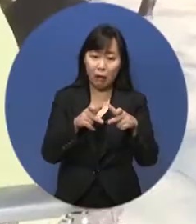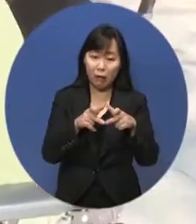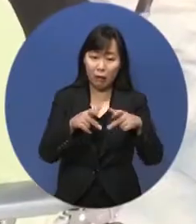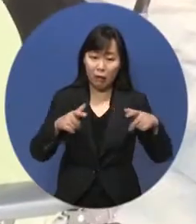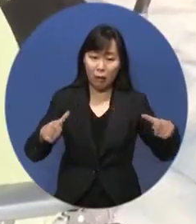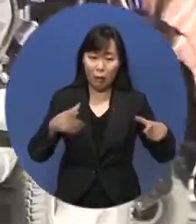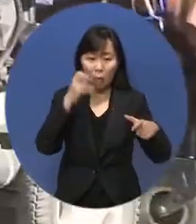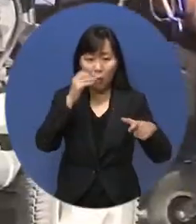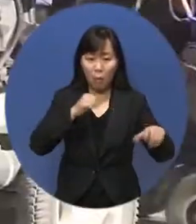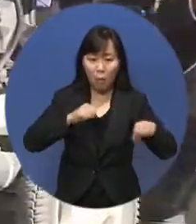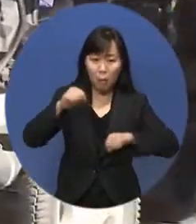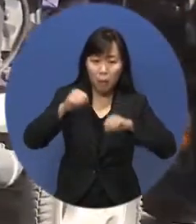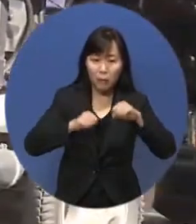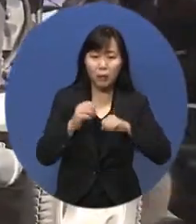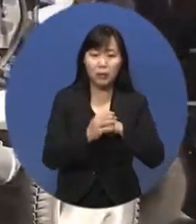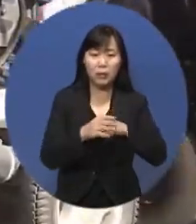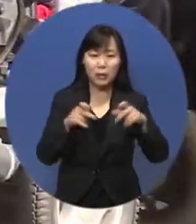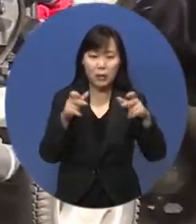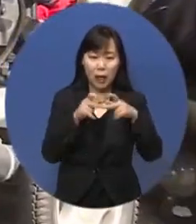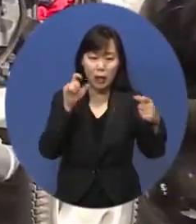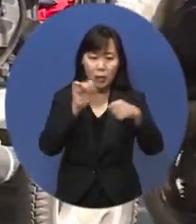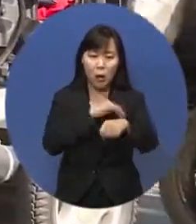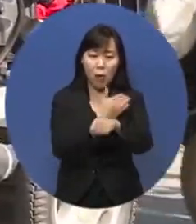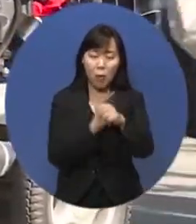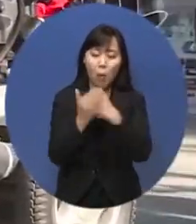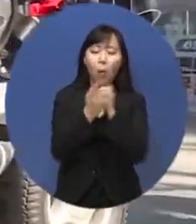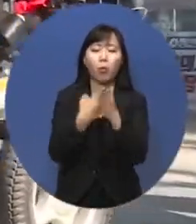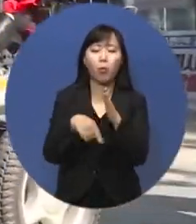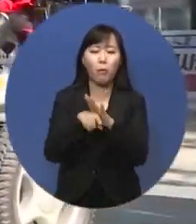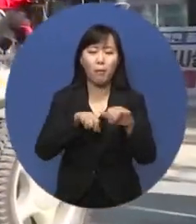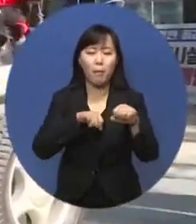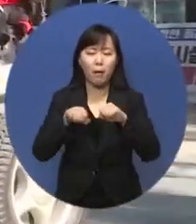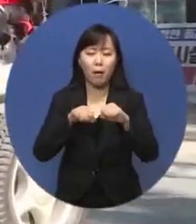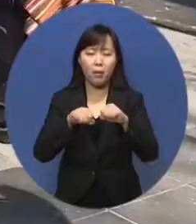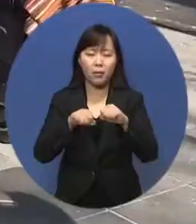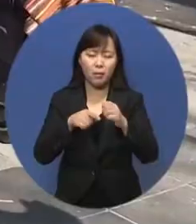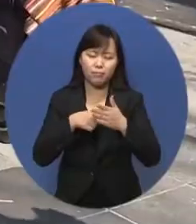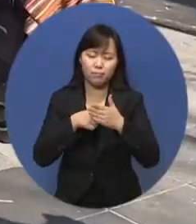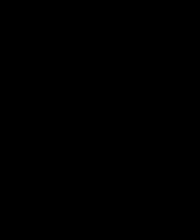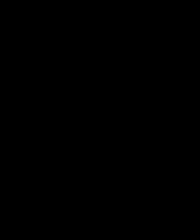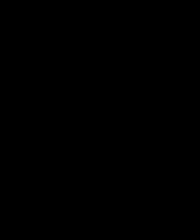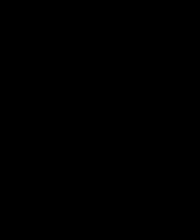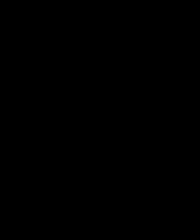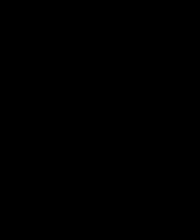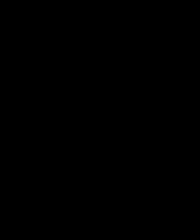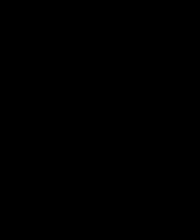플래시몹을 시작으로 장애인 접근권 보장을 위한 움직임에 박차를 가할 예정입니다.